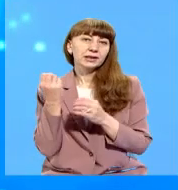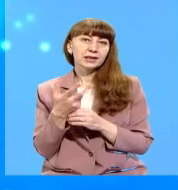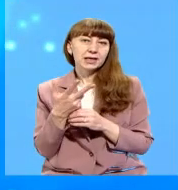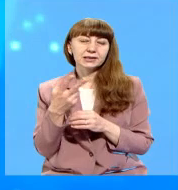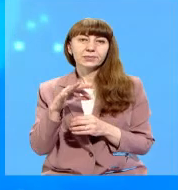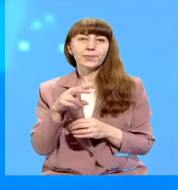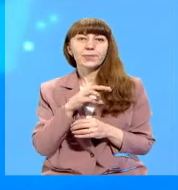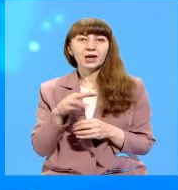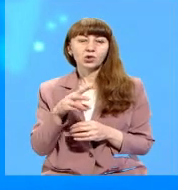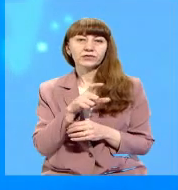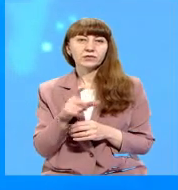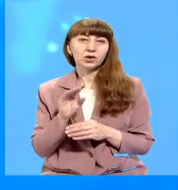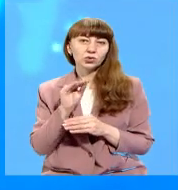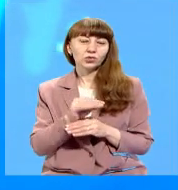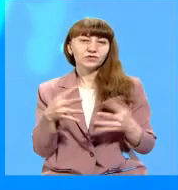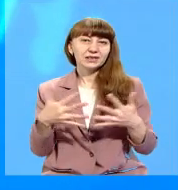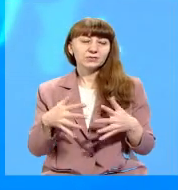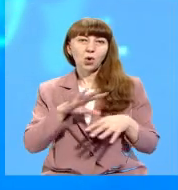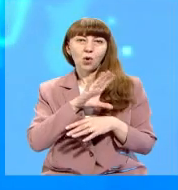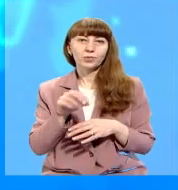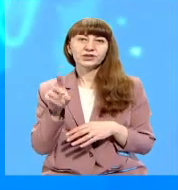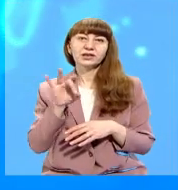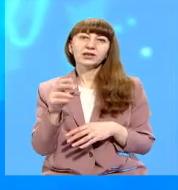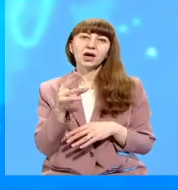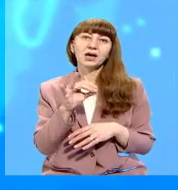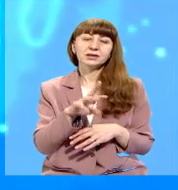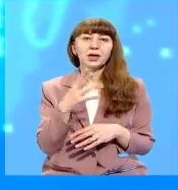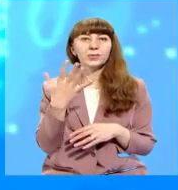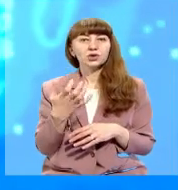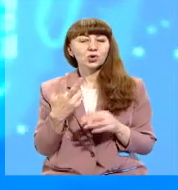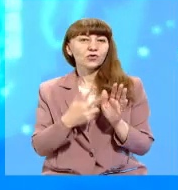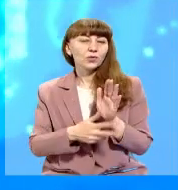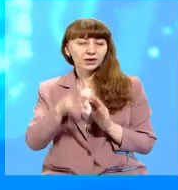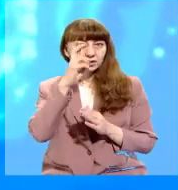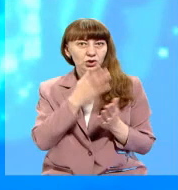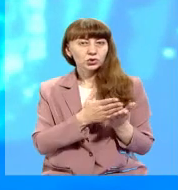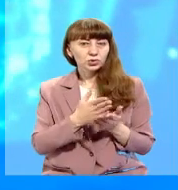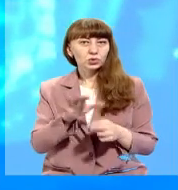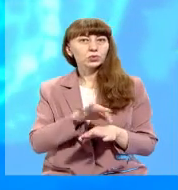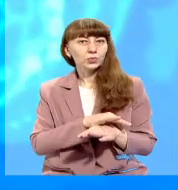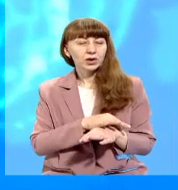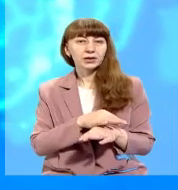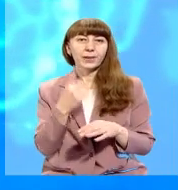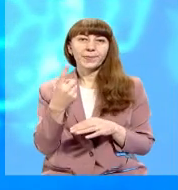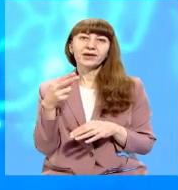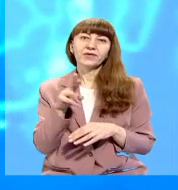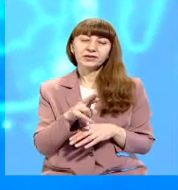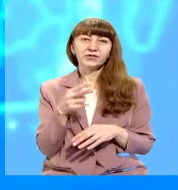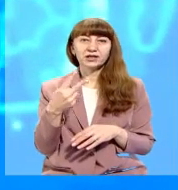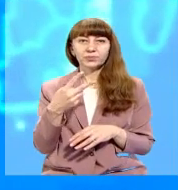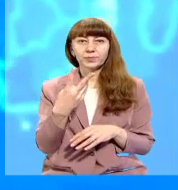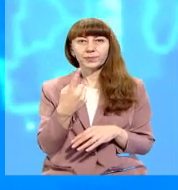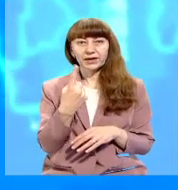млн человек войдут в систему всеобщего декларирования 580.000 госслужащих супруга по состоянию на 1 января